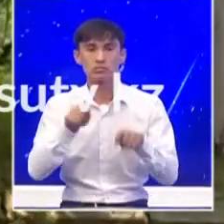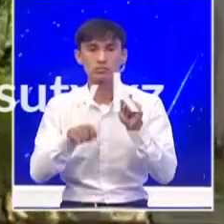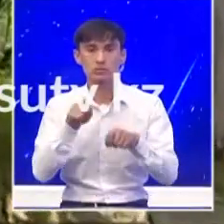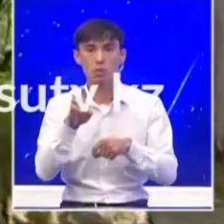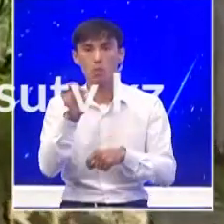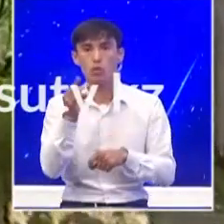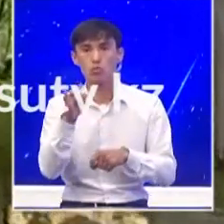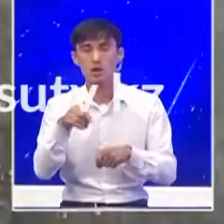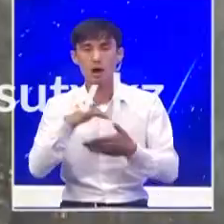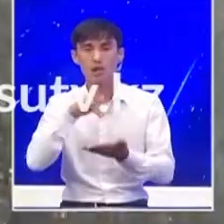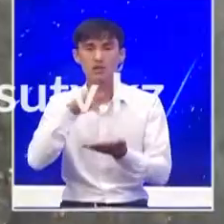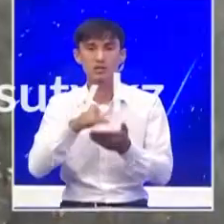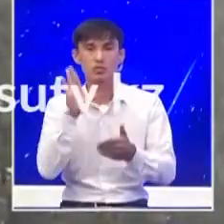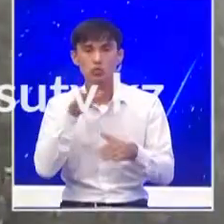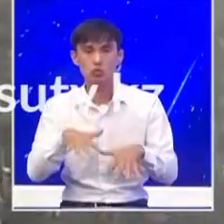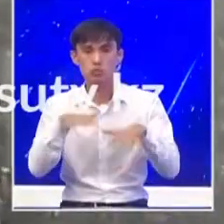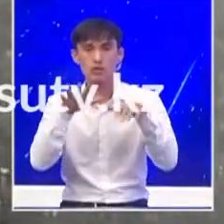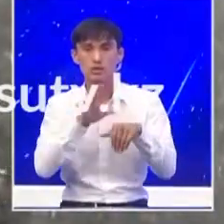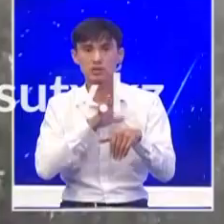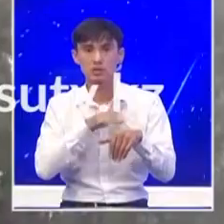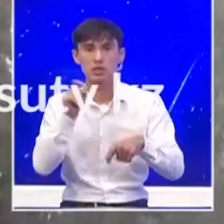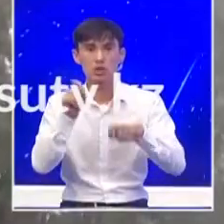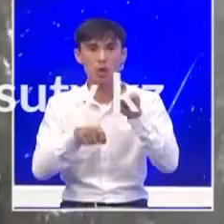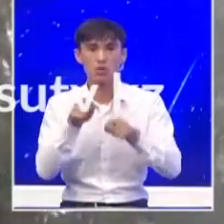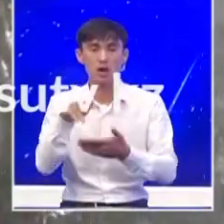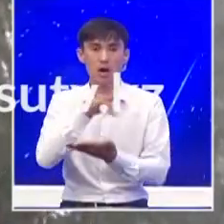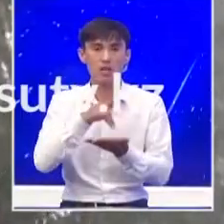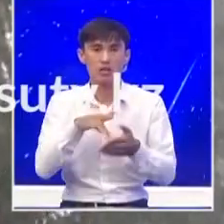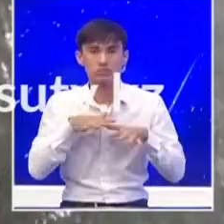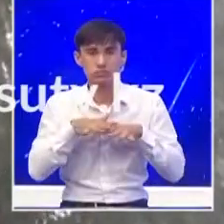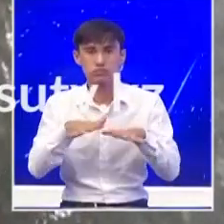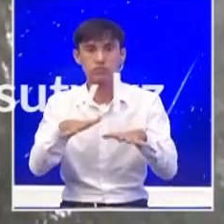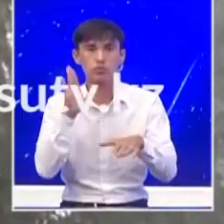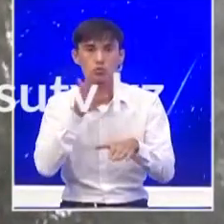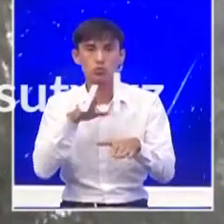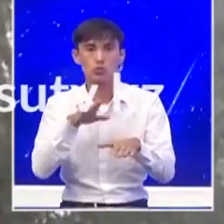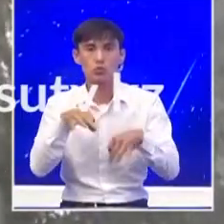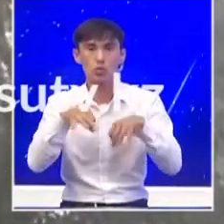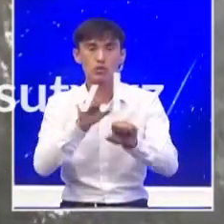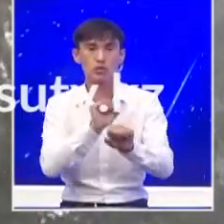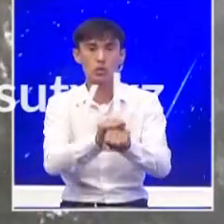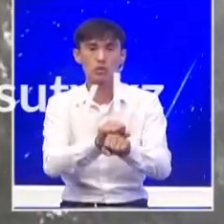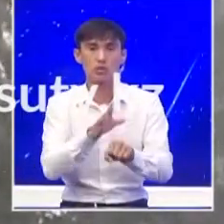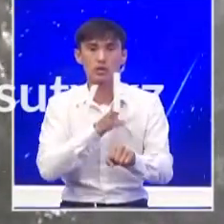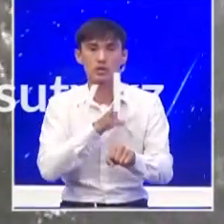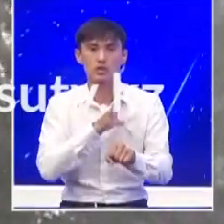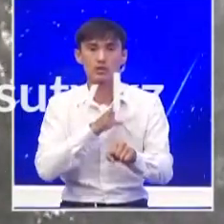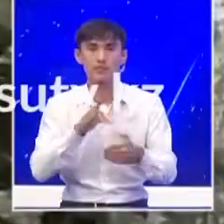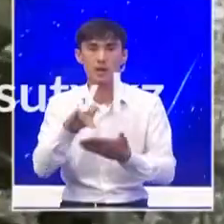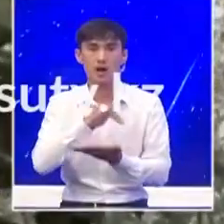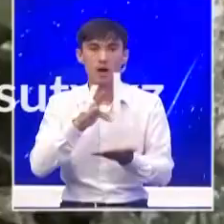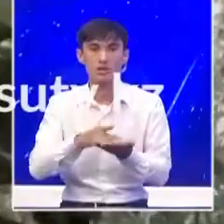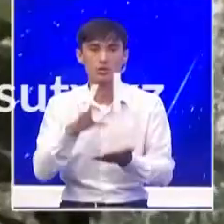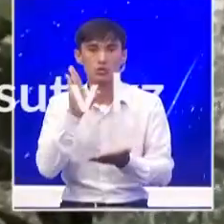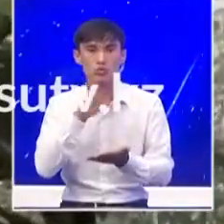Батуми қаласын су басты. Шеректеп құйған жауыннан қала көшелерінде су жайылып, көлік қатынасы тоқтап қалды. Шахардың суару жүйесі